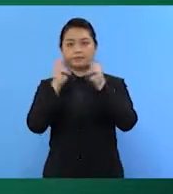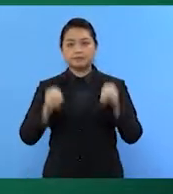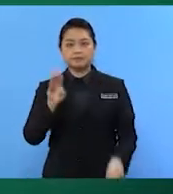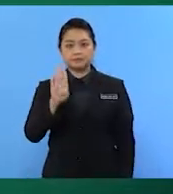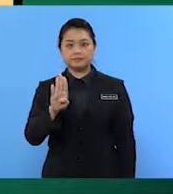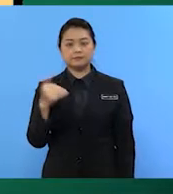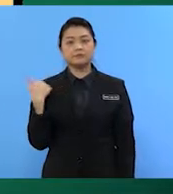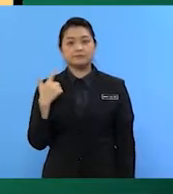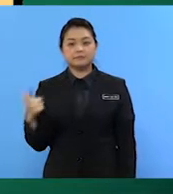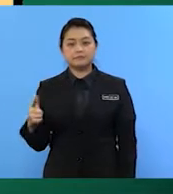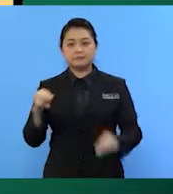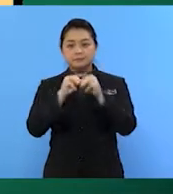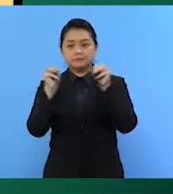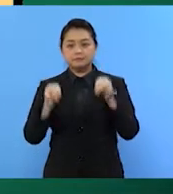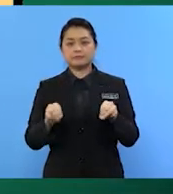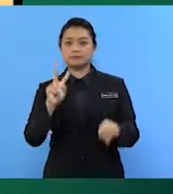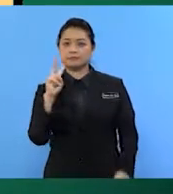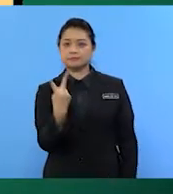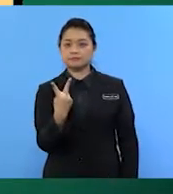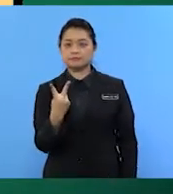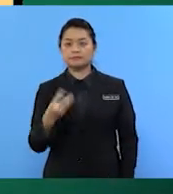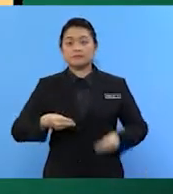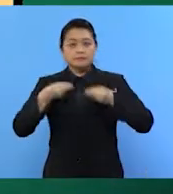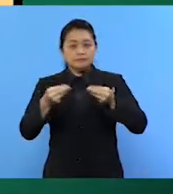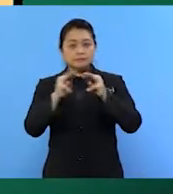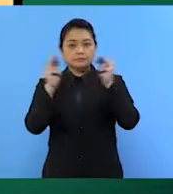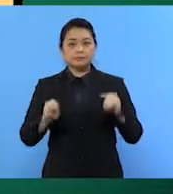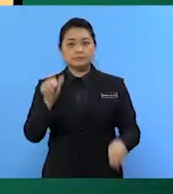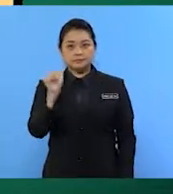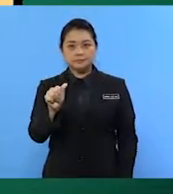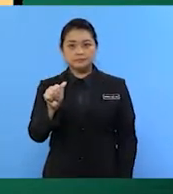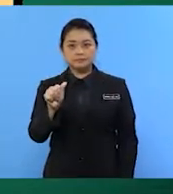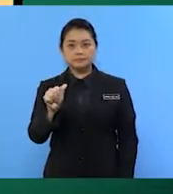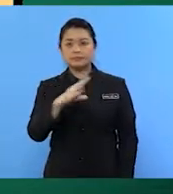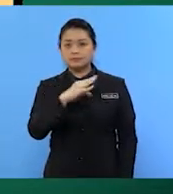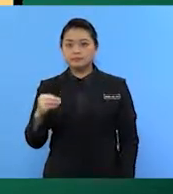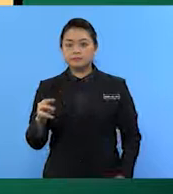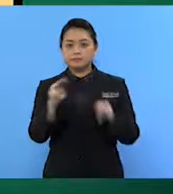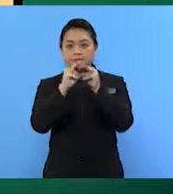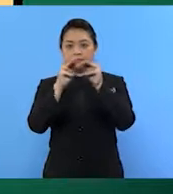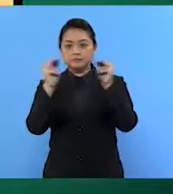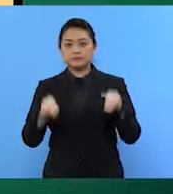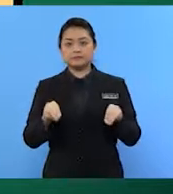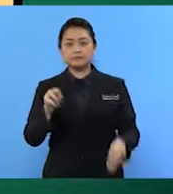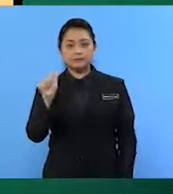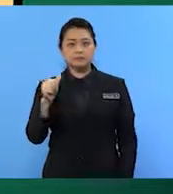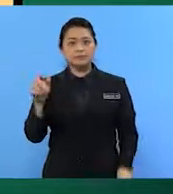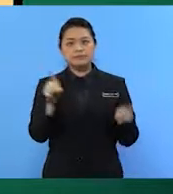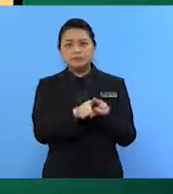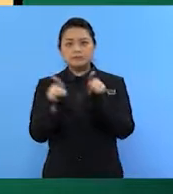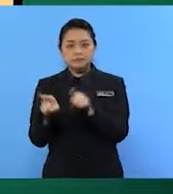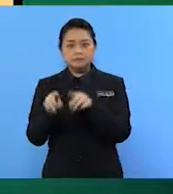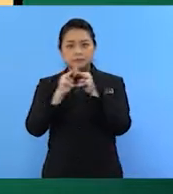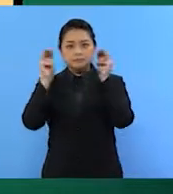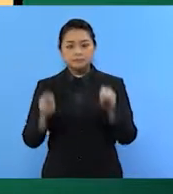B ialah matriks songsang bagi matriks A dan matriks A juga